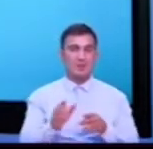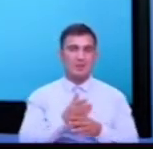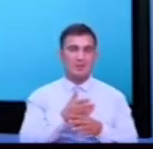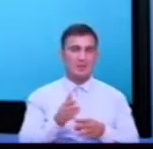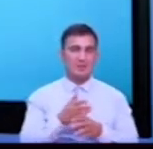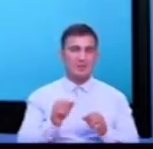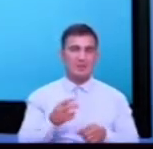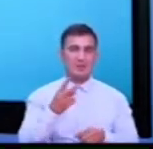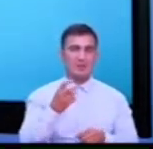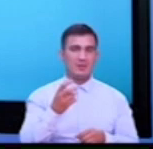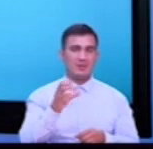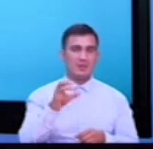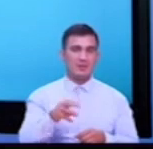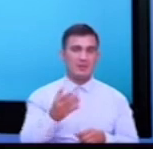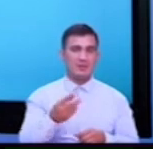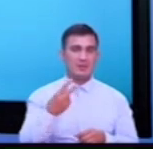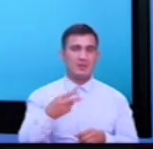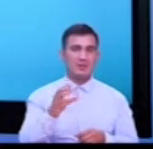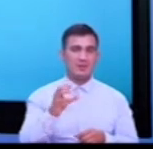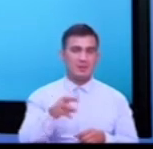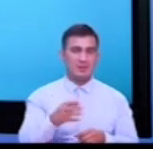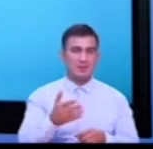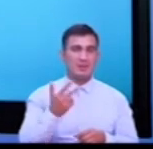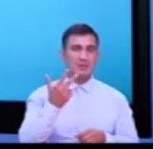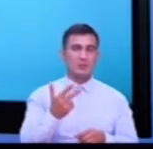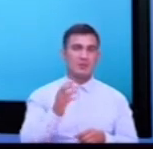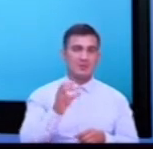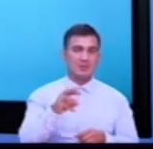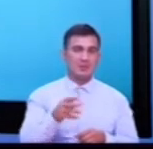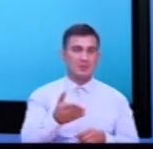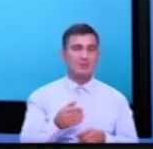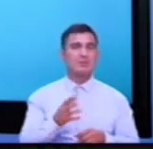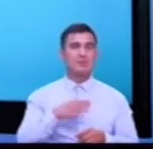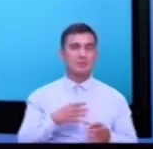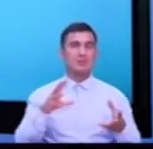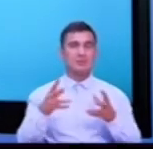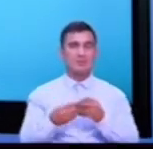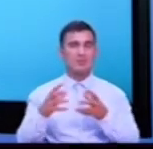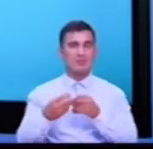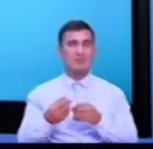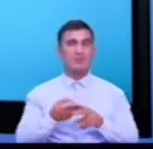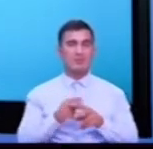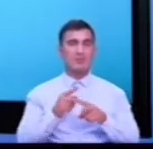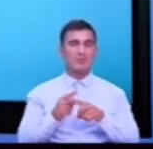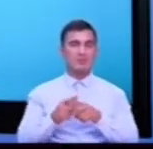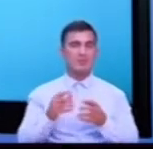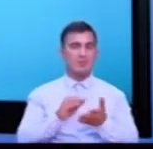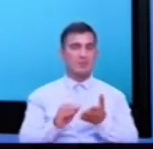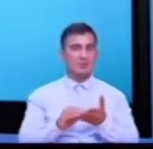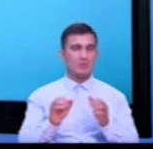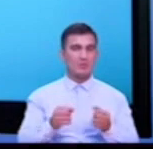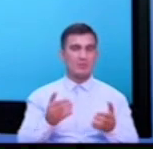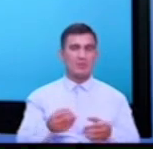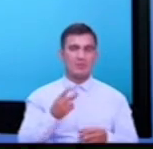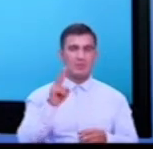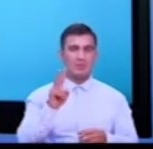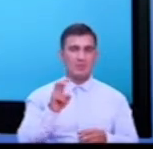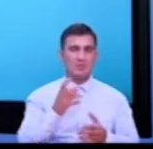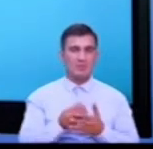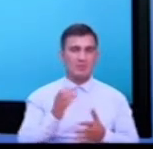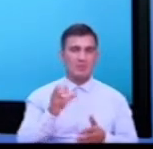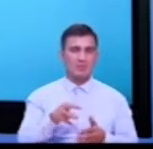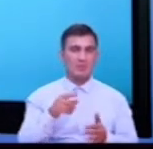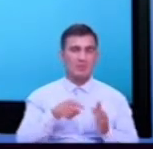mumkin. 200 santimetr, 20 santimetr va 3 santimetr qilib yig'indi ko'rinishda yozib olamiz. Endi 200